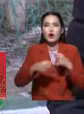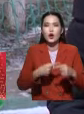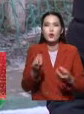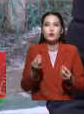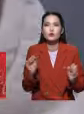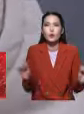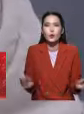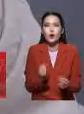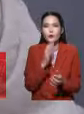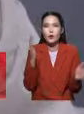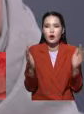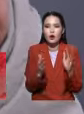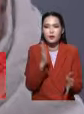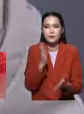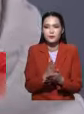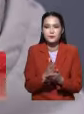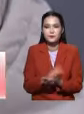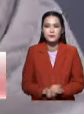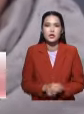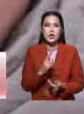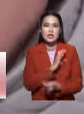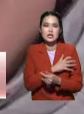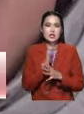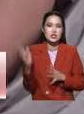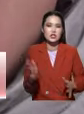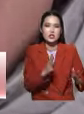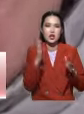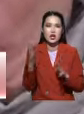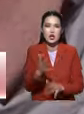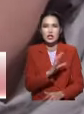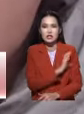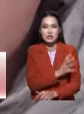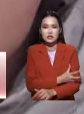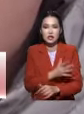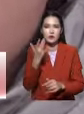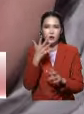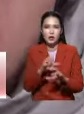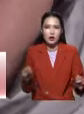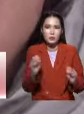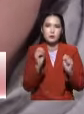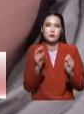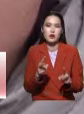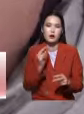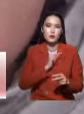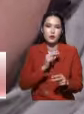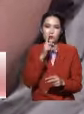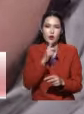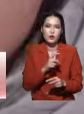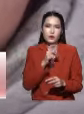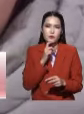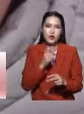қаншама боран бар. Бір қатты жел болса, бір қатты боран болса, не жол болмайды, не свет болмайды,